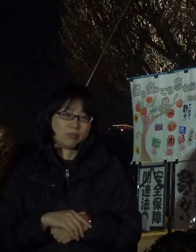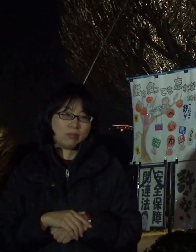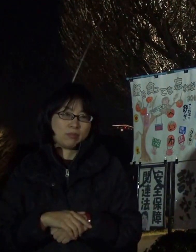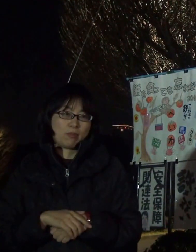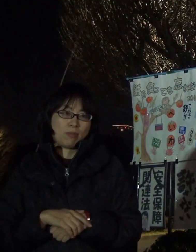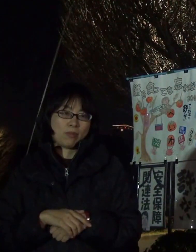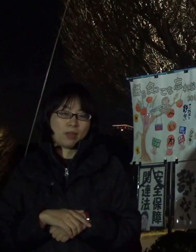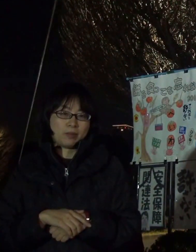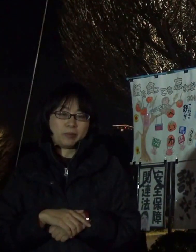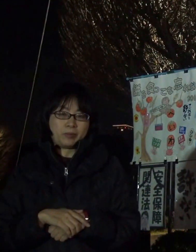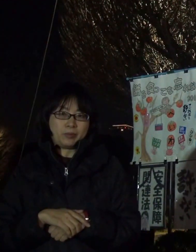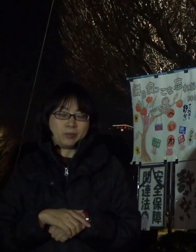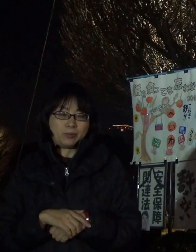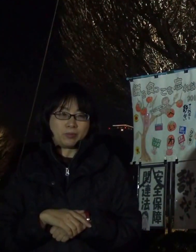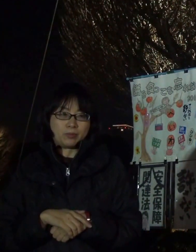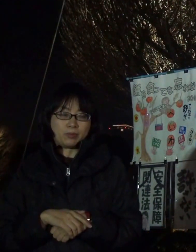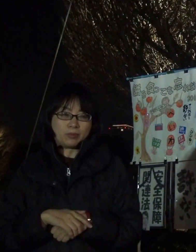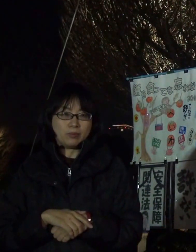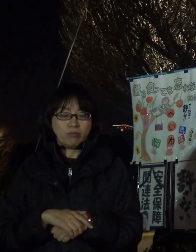その